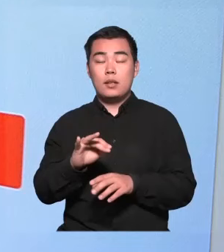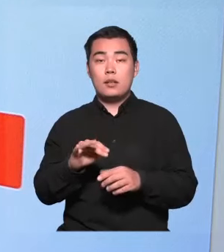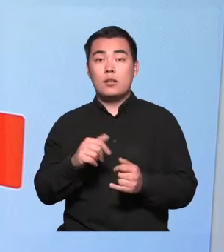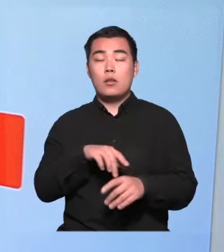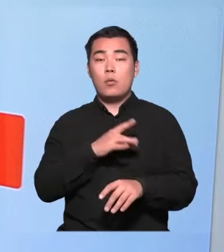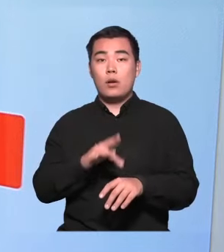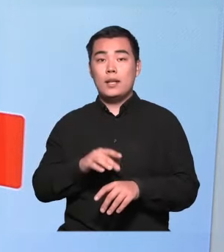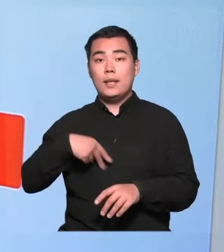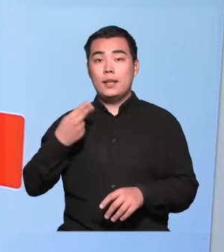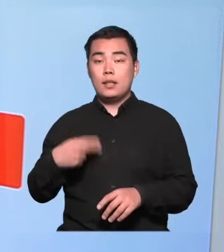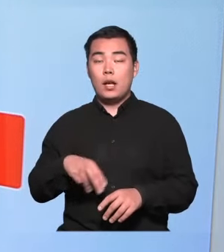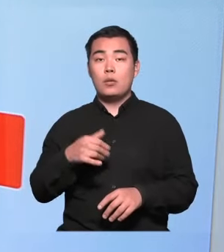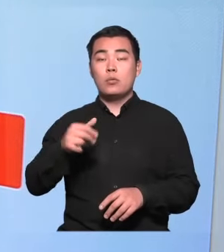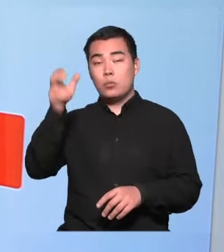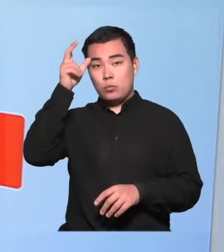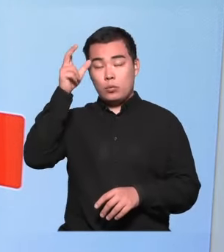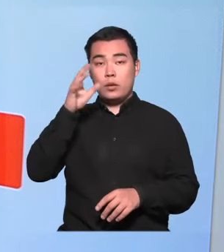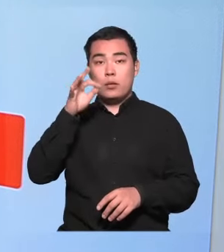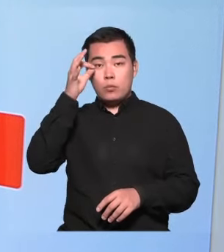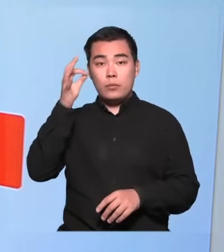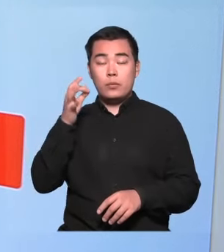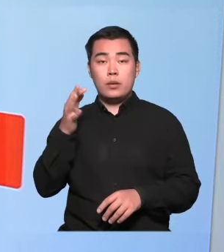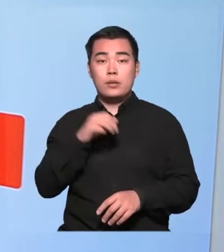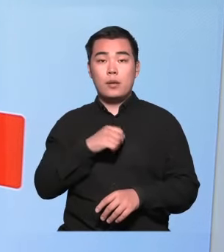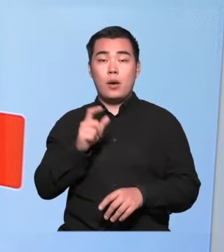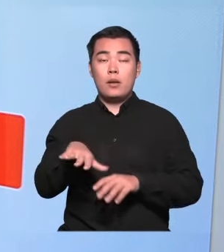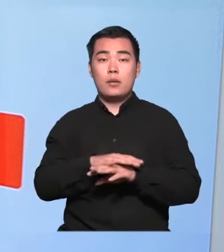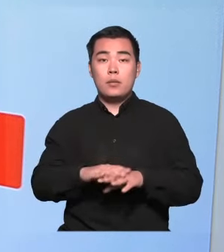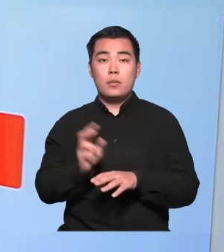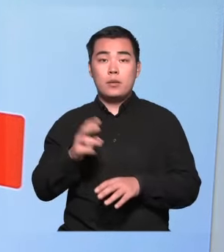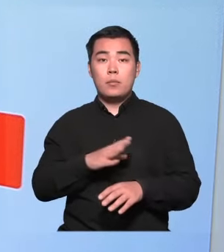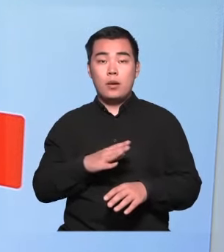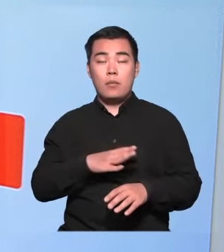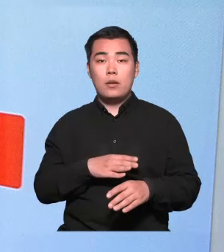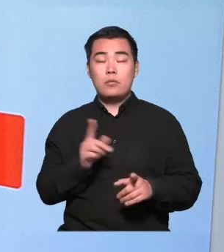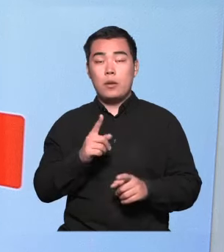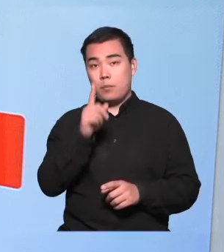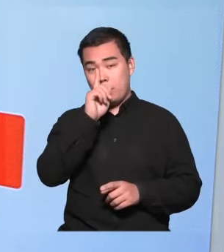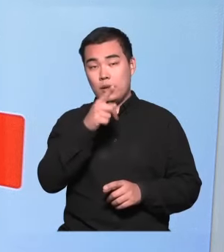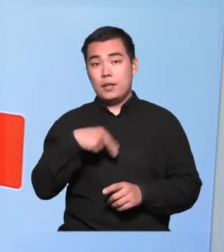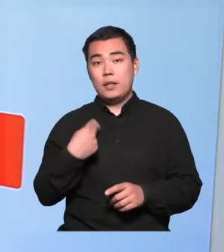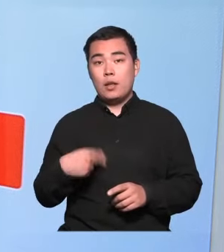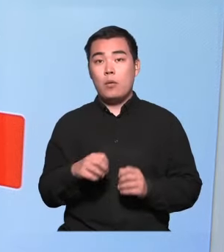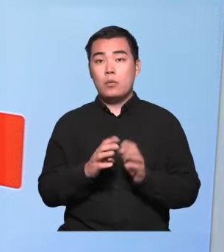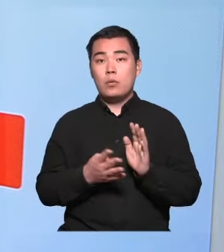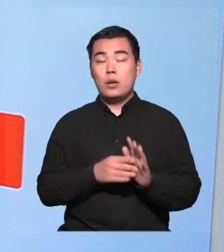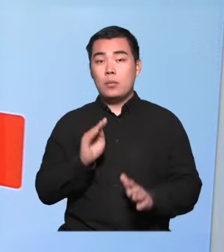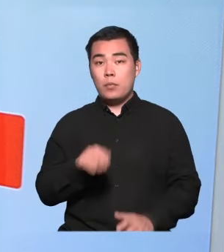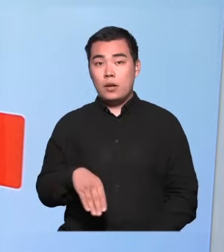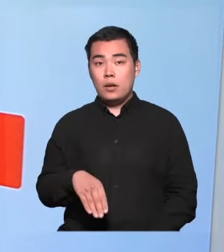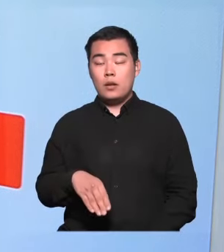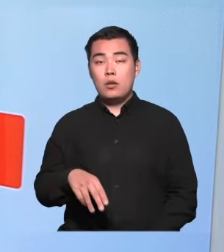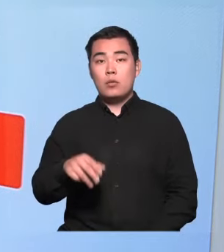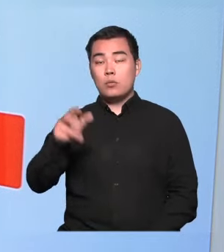қаламызға қытайлар, түріктер, немістер мен өзбек ағайындарды көп аялдайды. Нақтырақ айтсақ, бір жылда Қытайдан 19